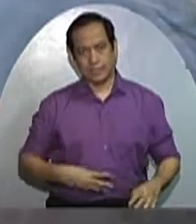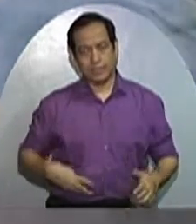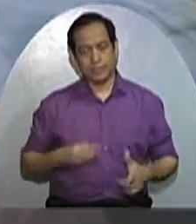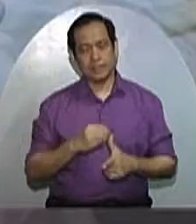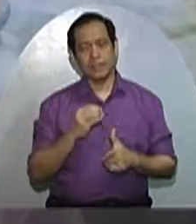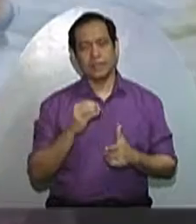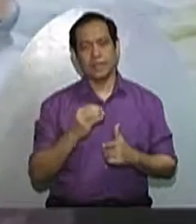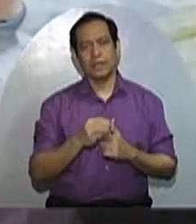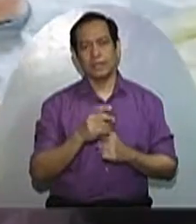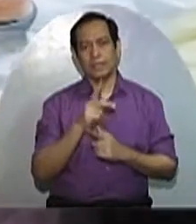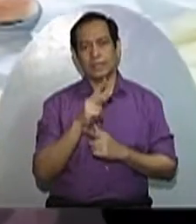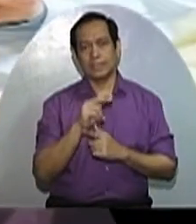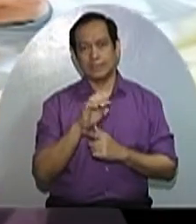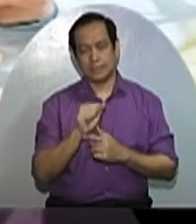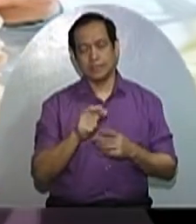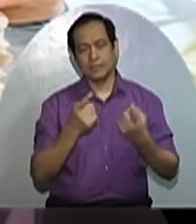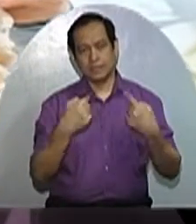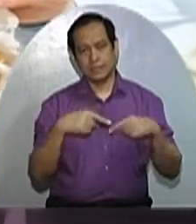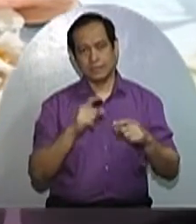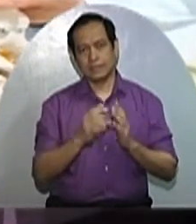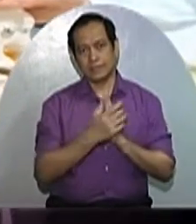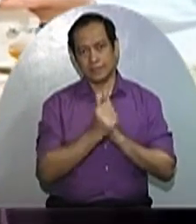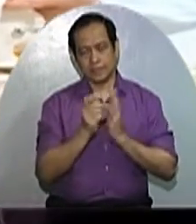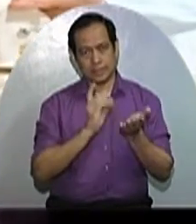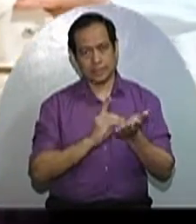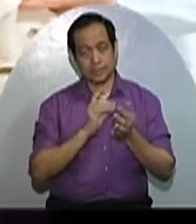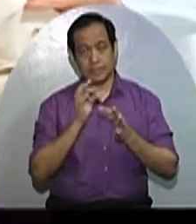tuhod. Kaagad na magpakonsulta sa